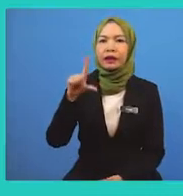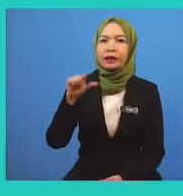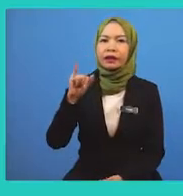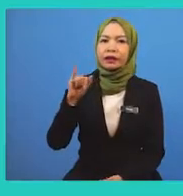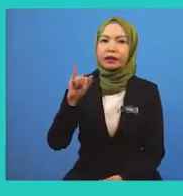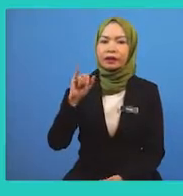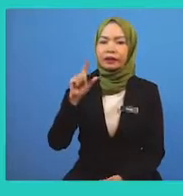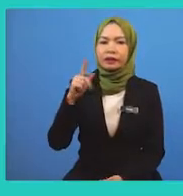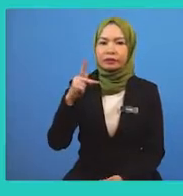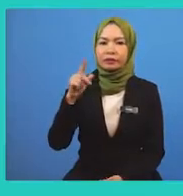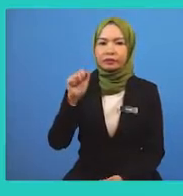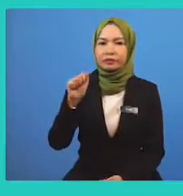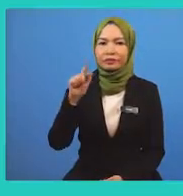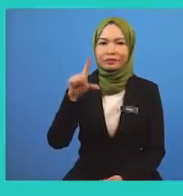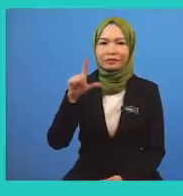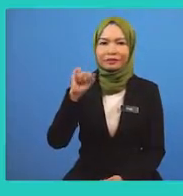gas karbon dioksida.